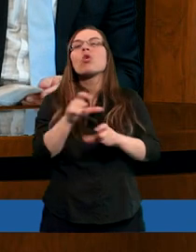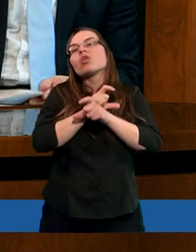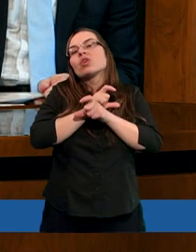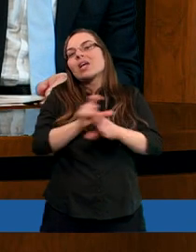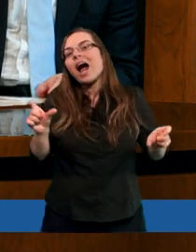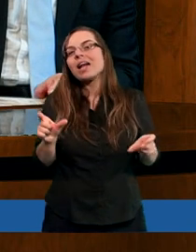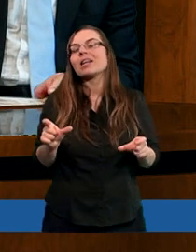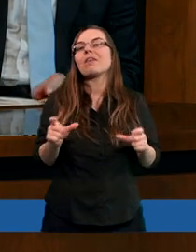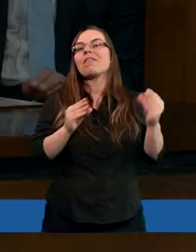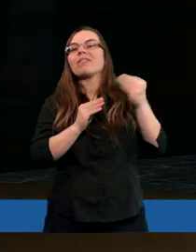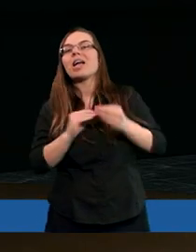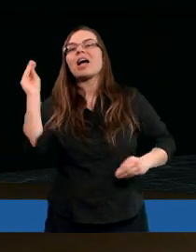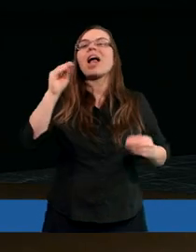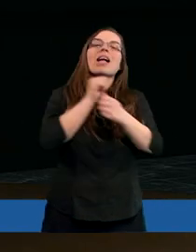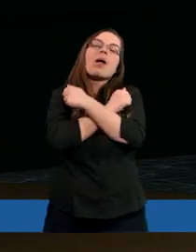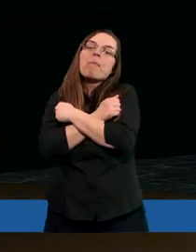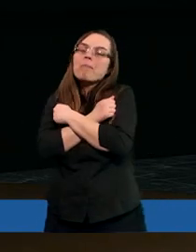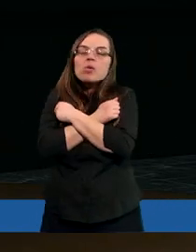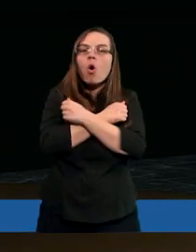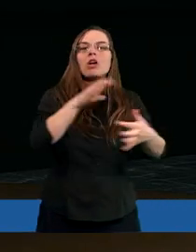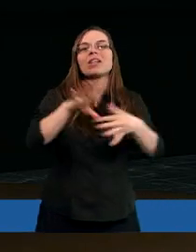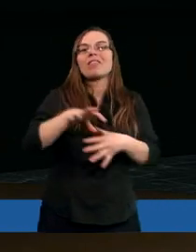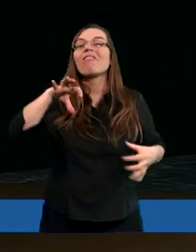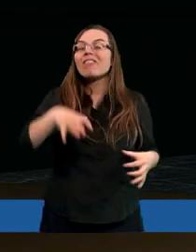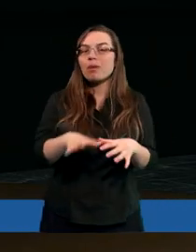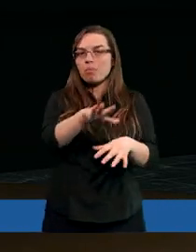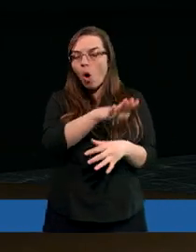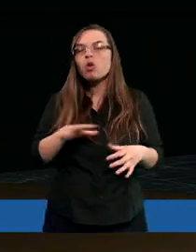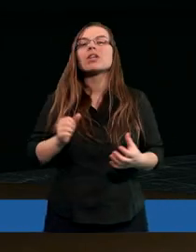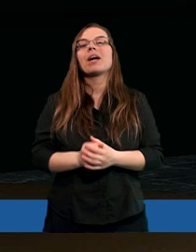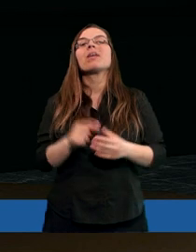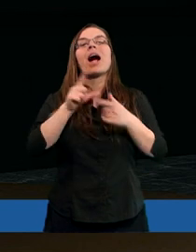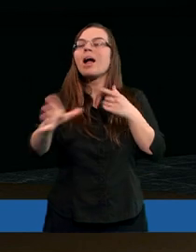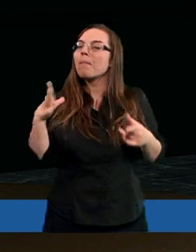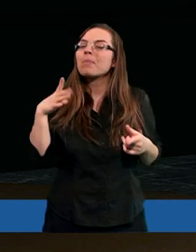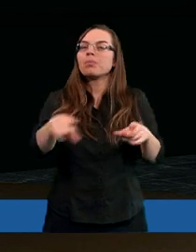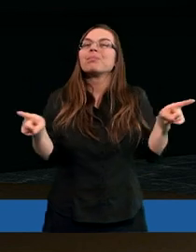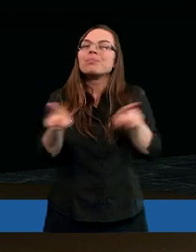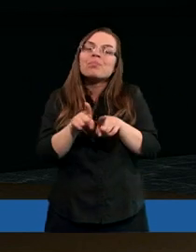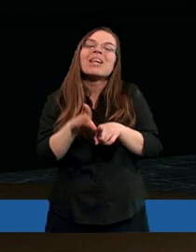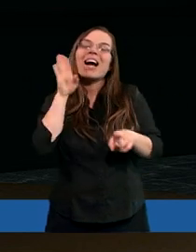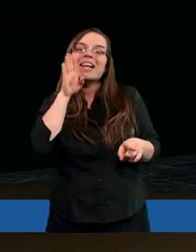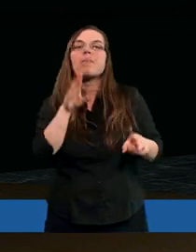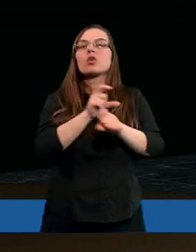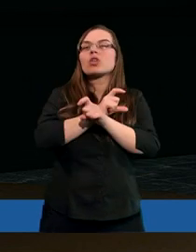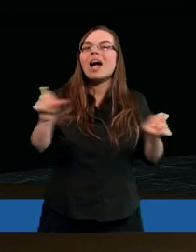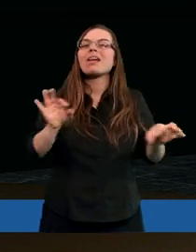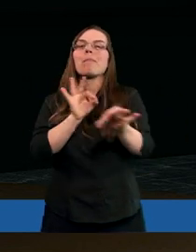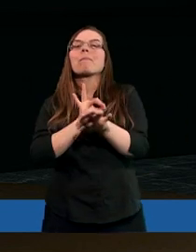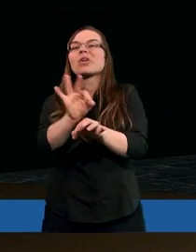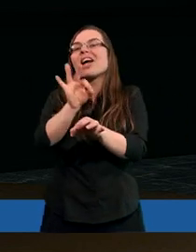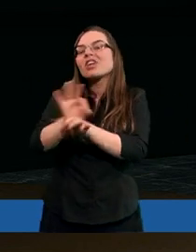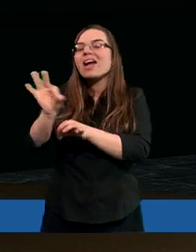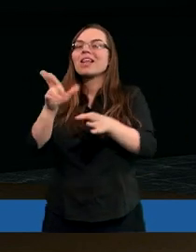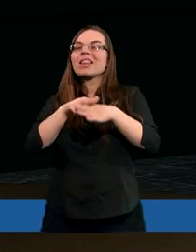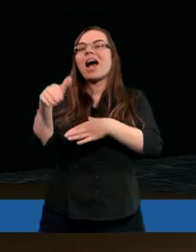wielkiej miłości w zborze, ale był to czas też prześladowań